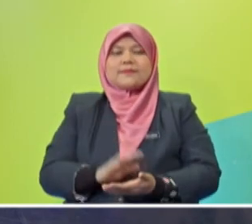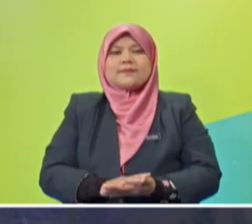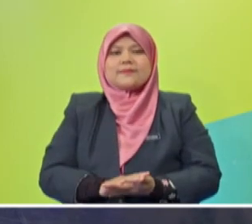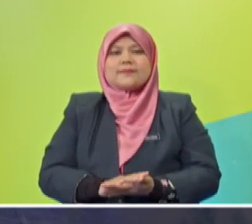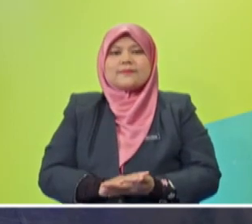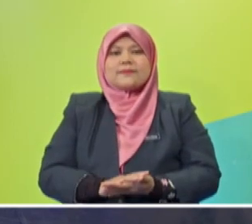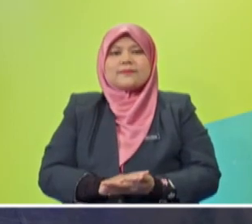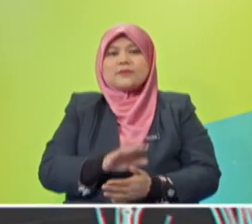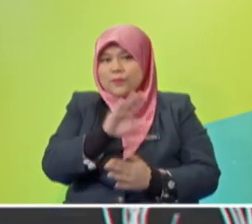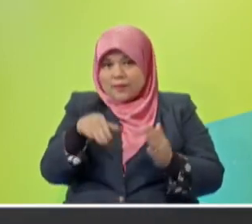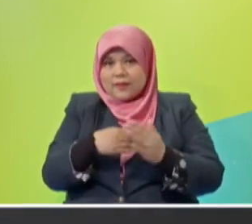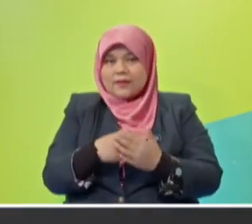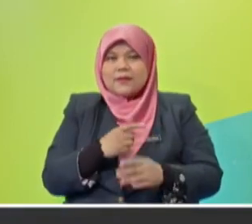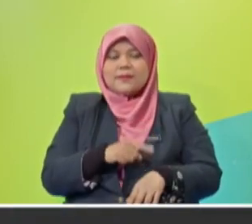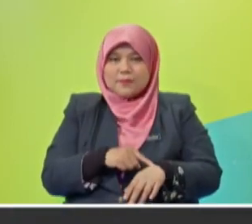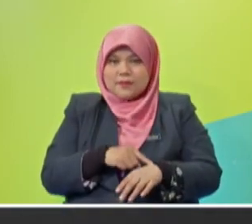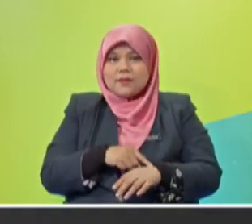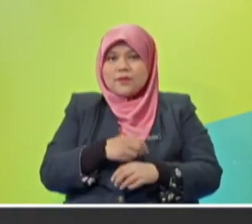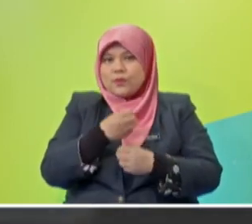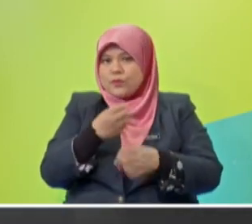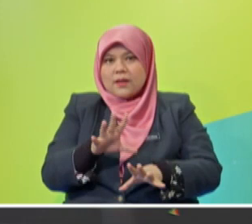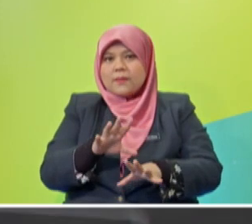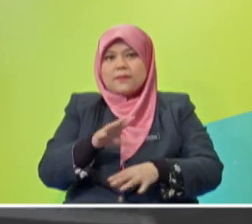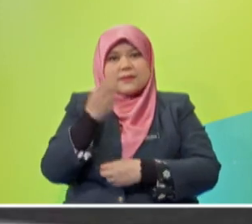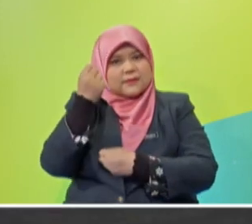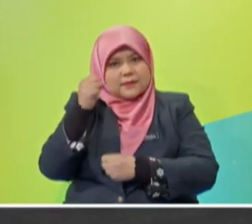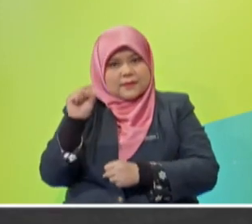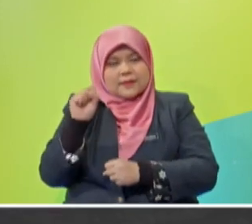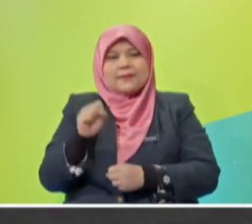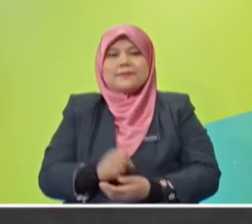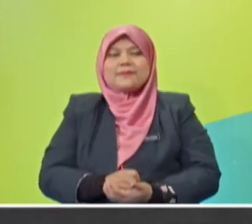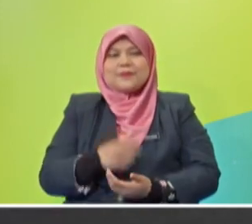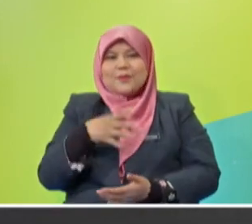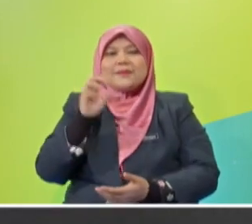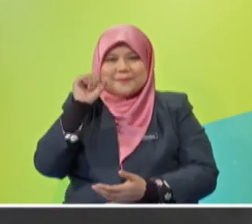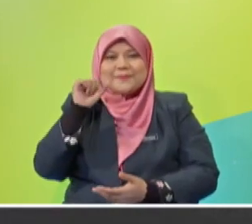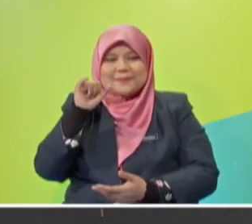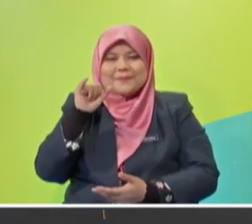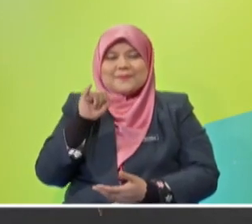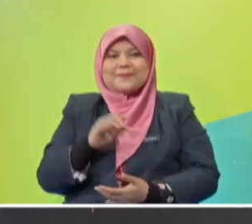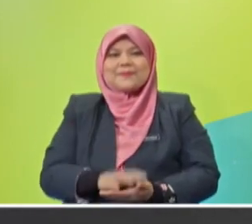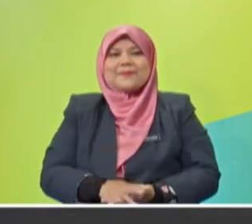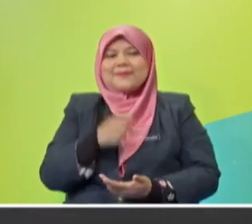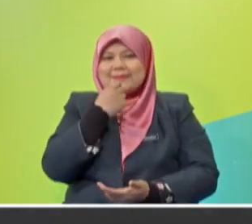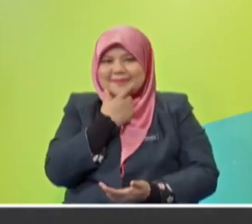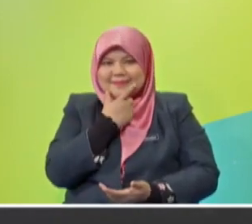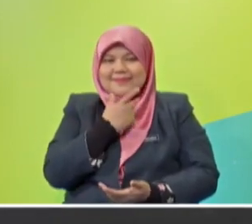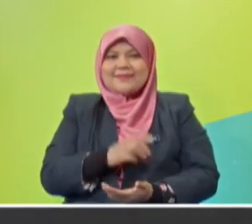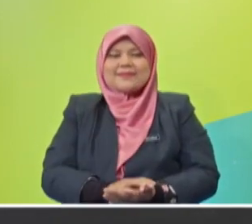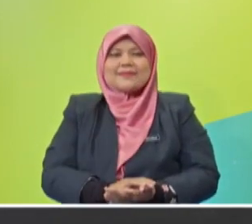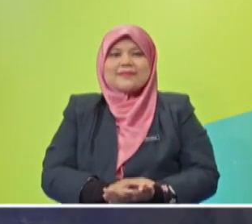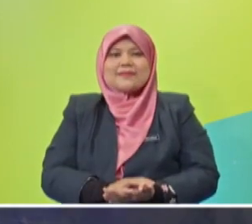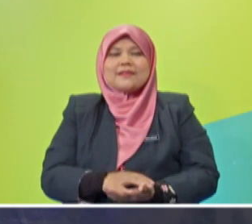Dengan mereka yang berada di gurumit sekarang ini? Okey, telah bersedia ya semua angguk-angguk. Okey, dah bagi respon. Tersenyum. Okey, kita